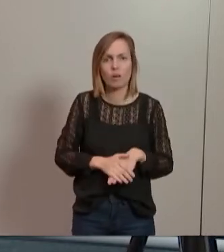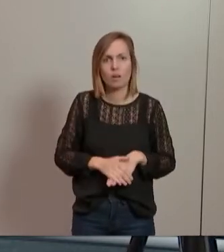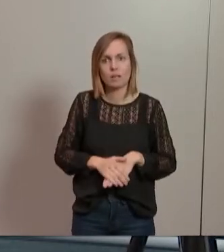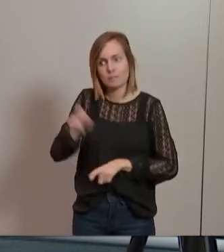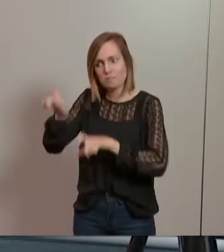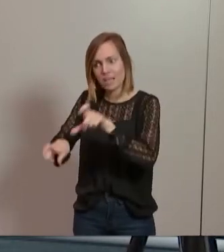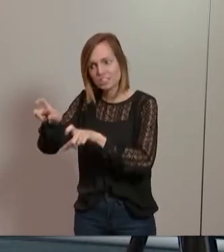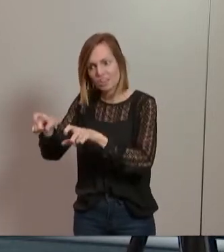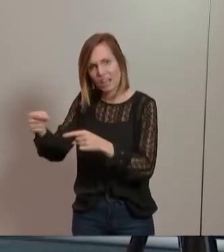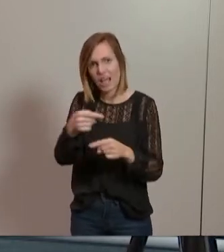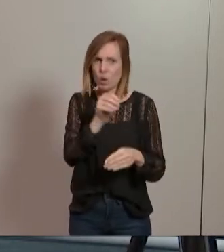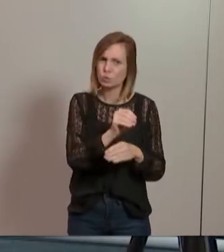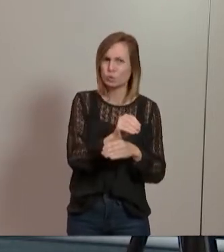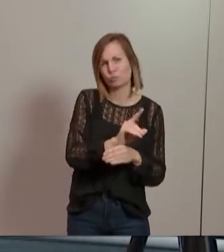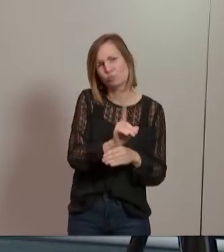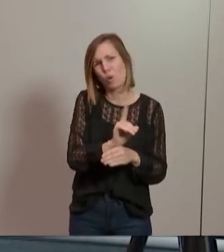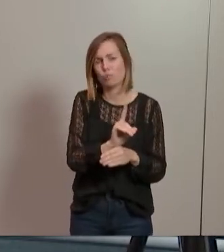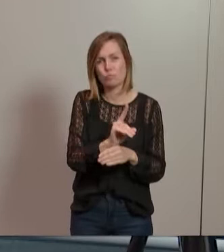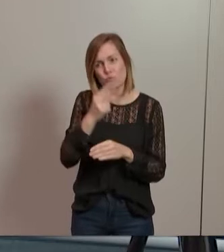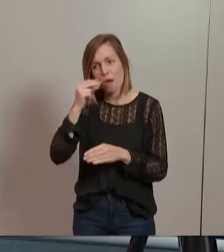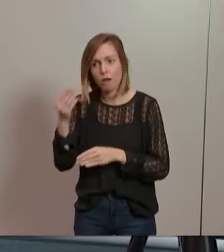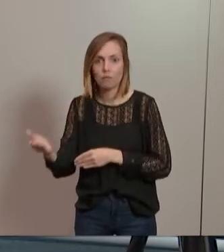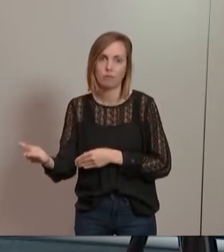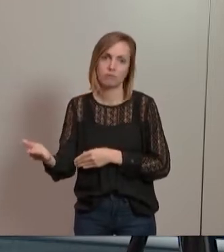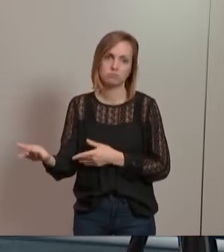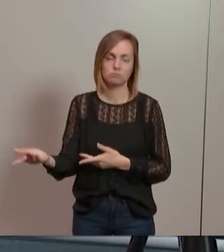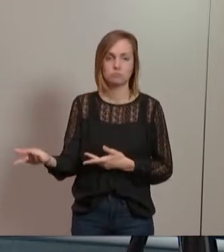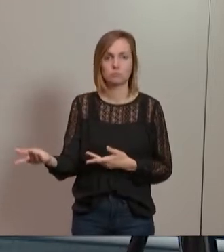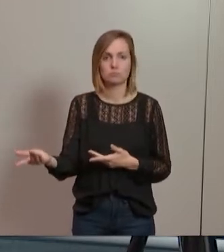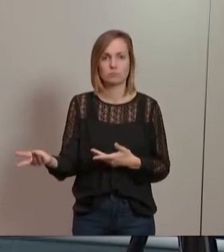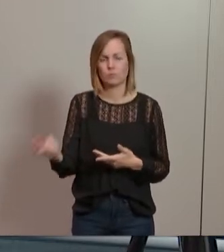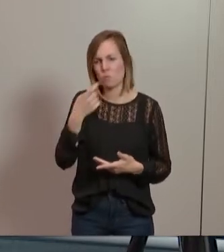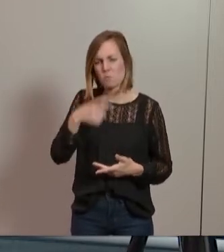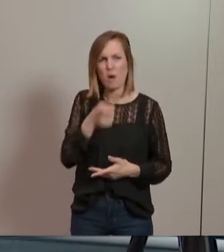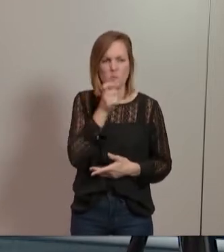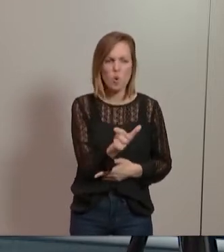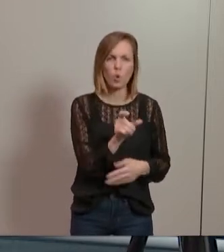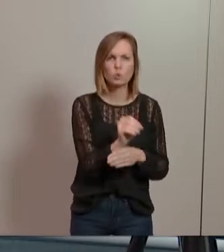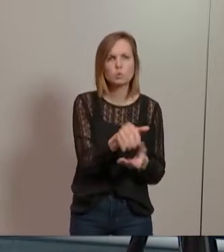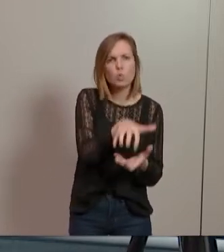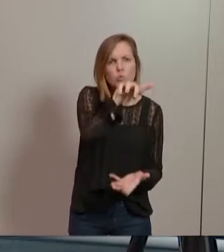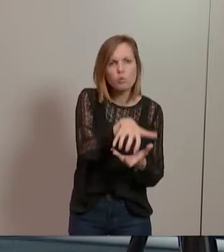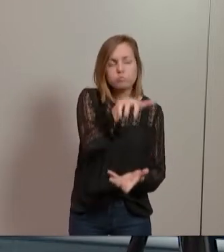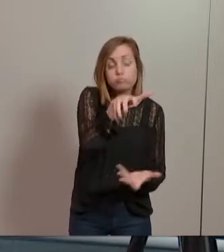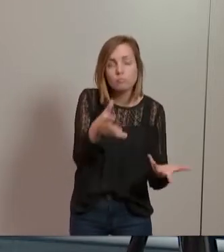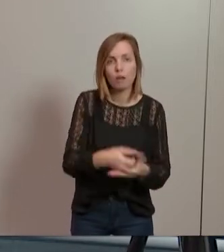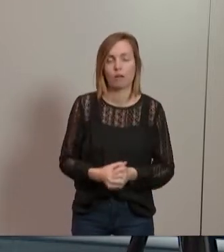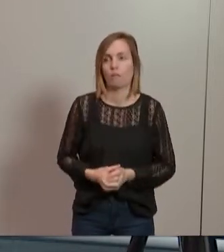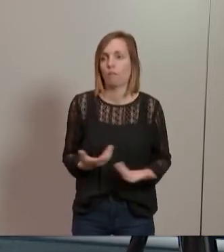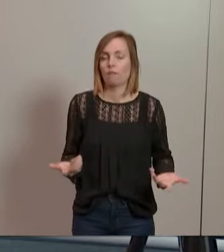personnes ne sont pas des ressources, c'est juste des humains, en fait. Voilà, et donc, j'aime pas ça. Après, dans la